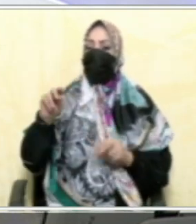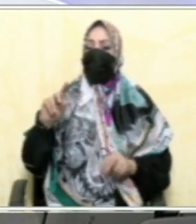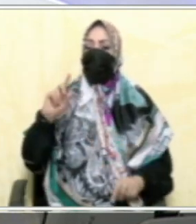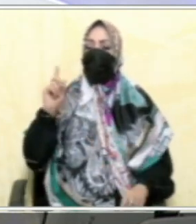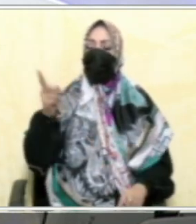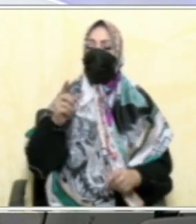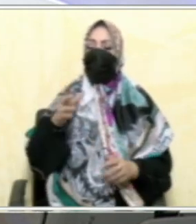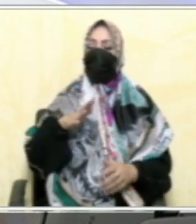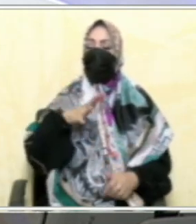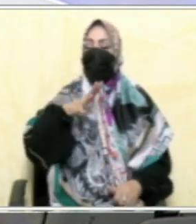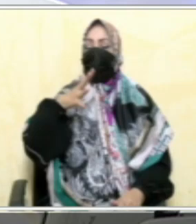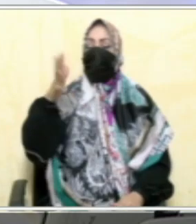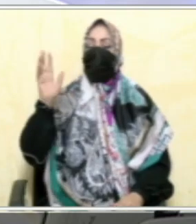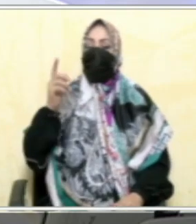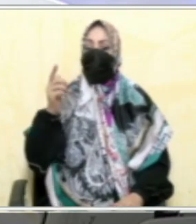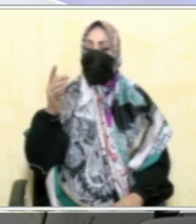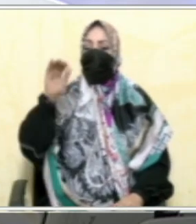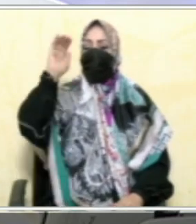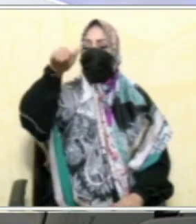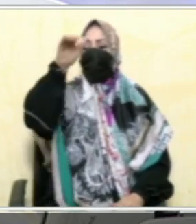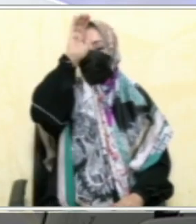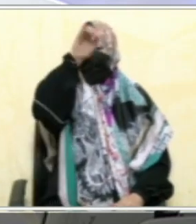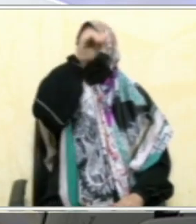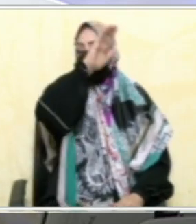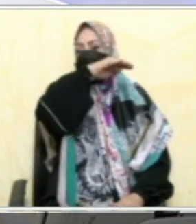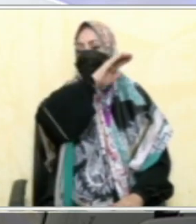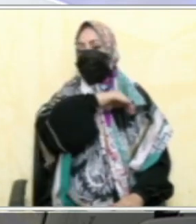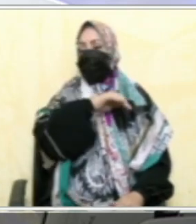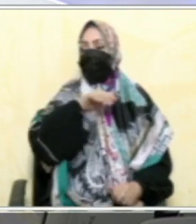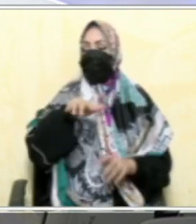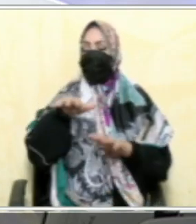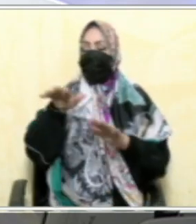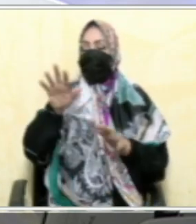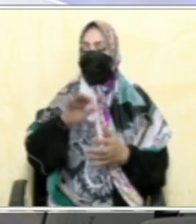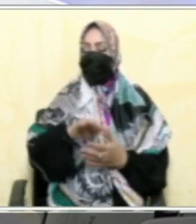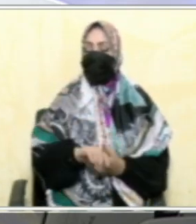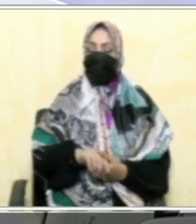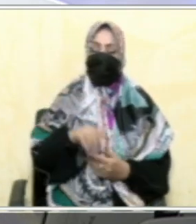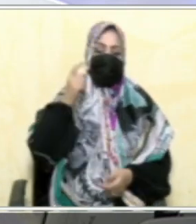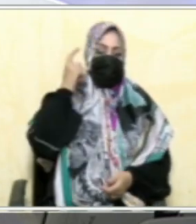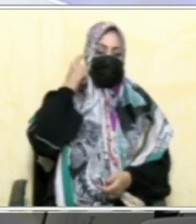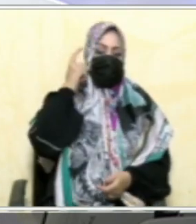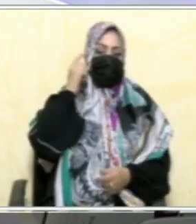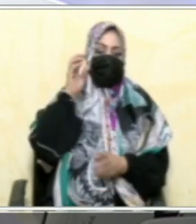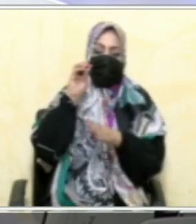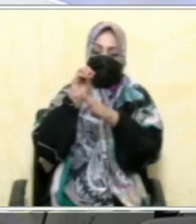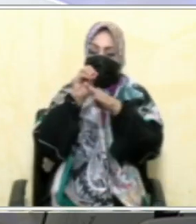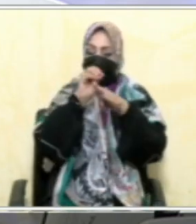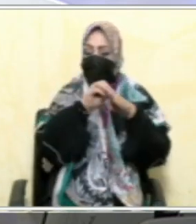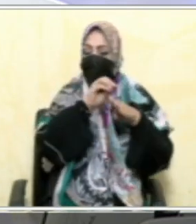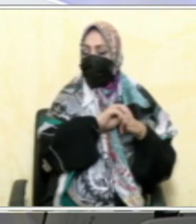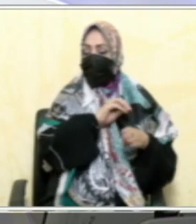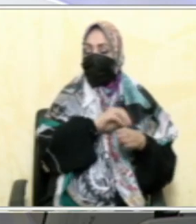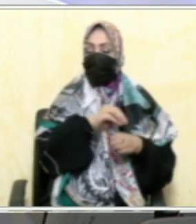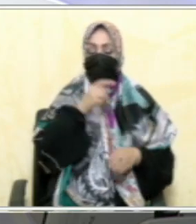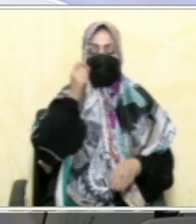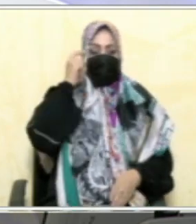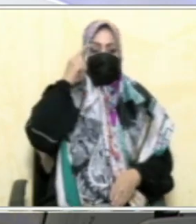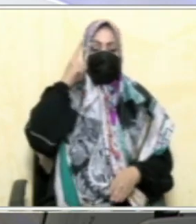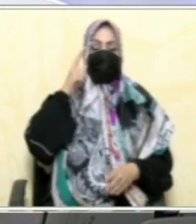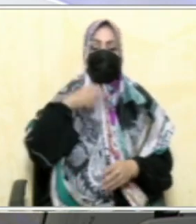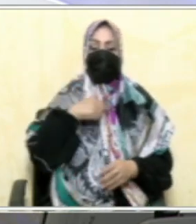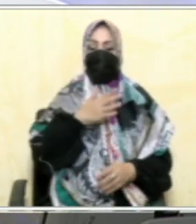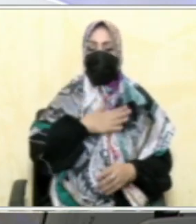معلمة أن أي محابات يقع منك لابنتك وقريبتك